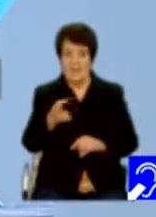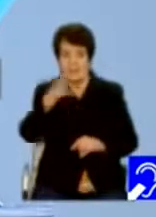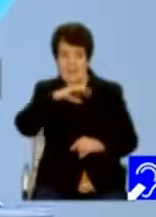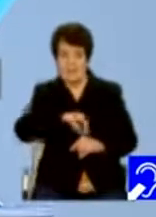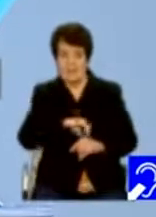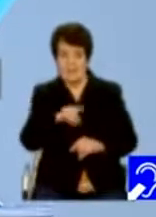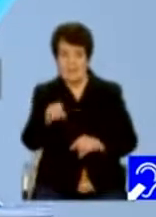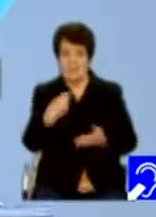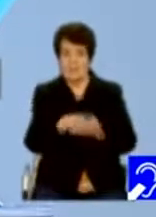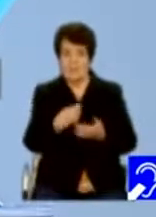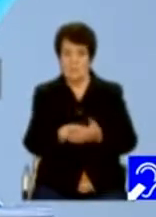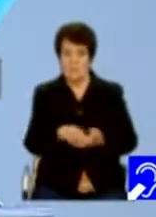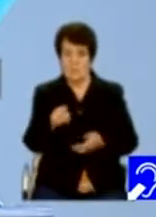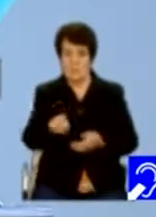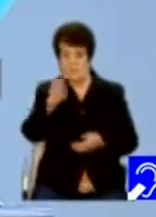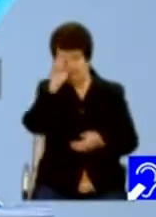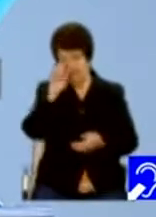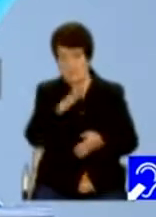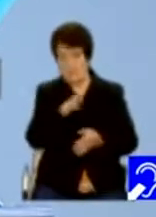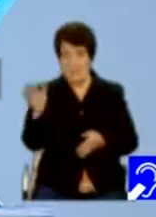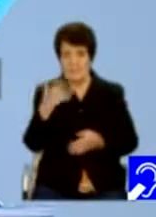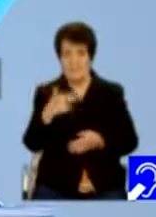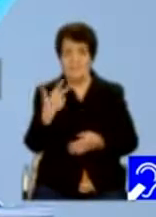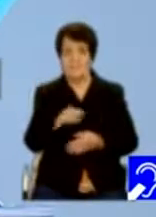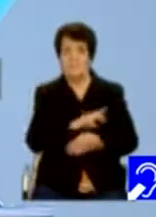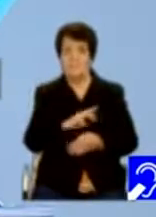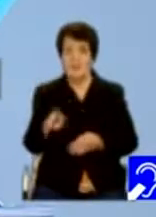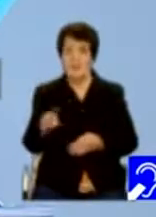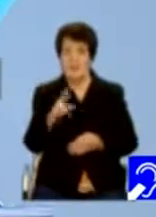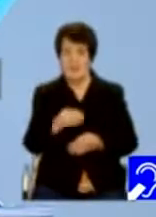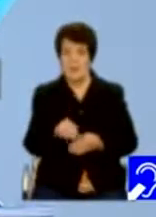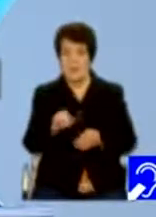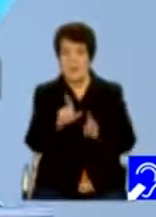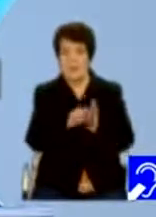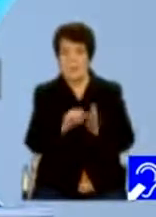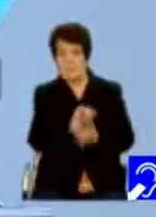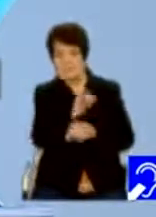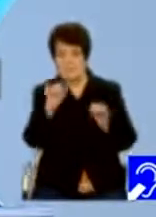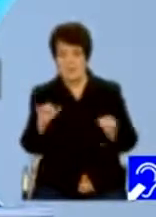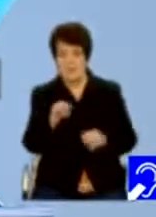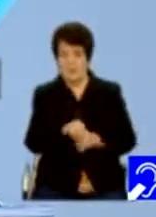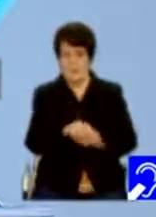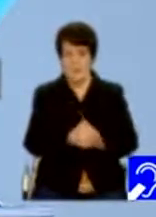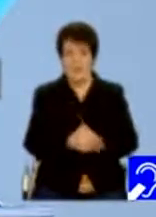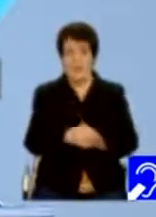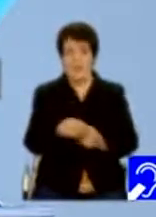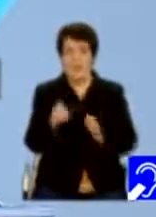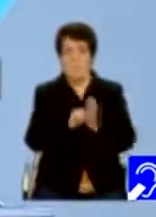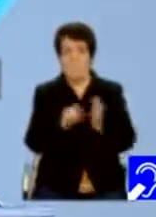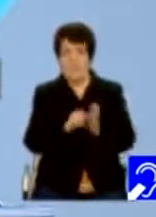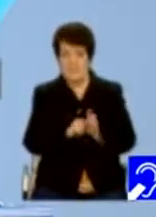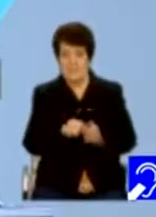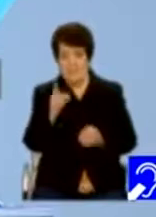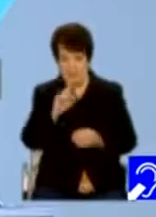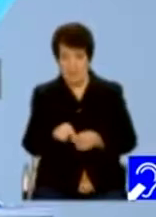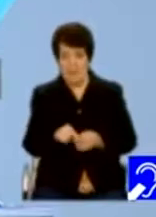stat peste 30 de milioane de lei. Deci din contul acesta se majorează pensiile. Doi, se plafonează pensia maximală. Dumneavoastră